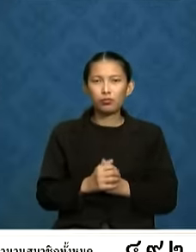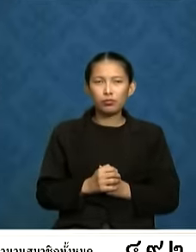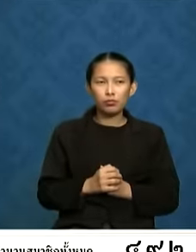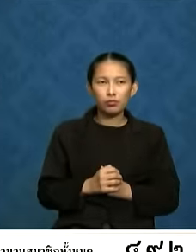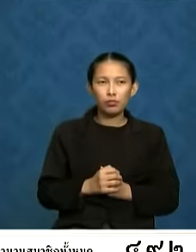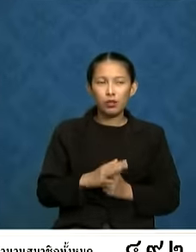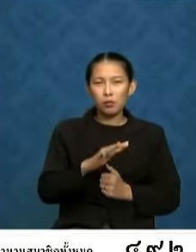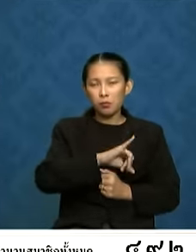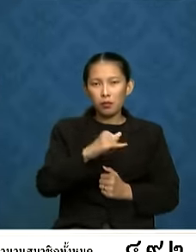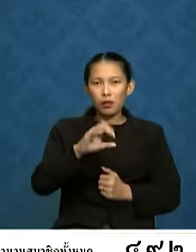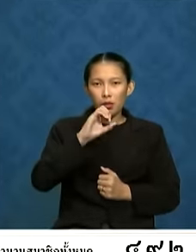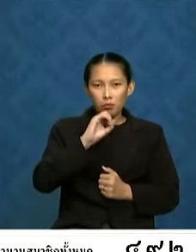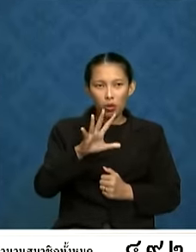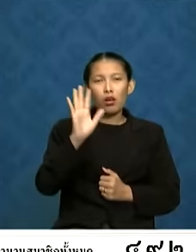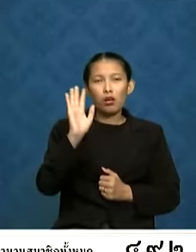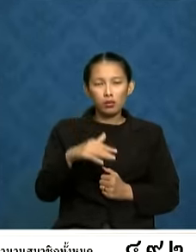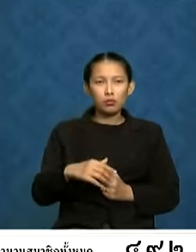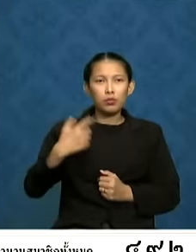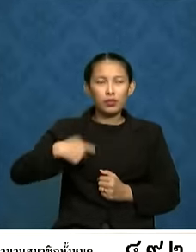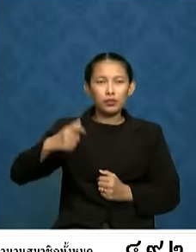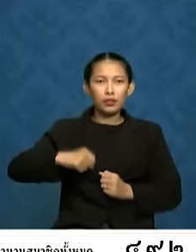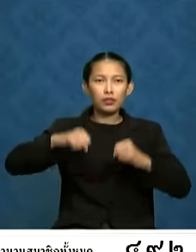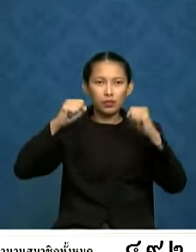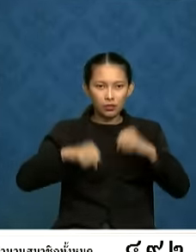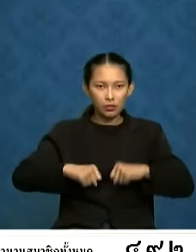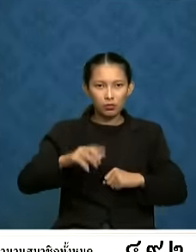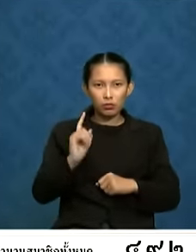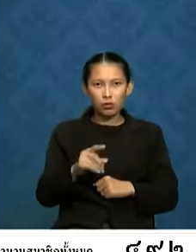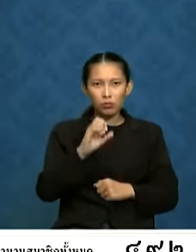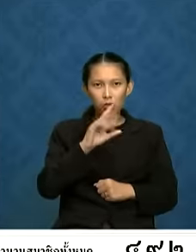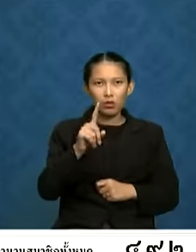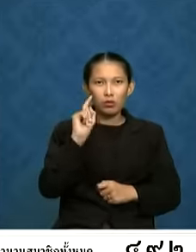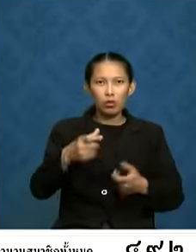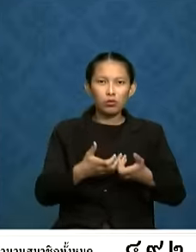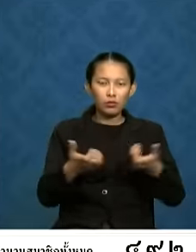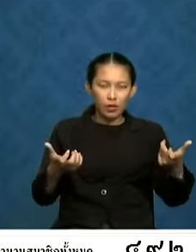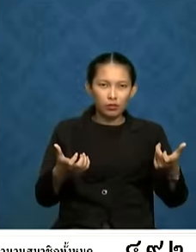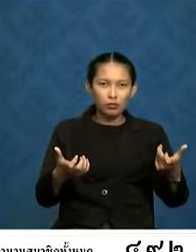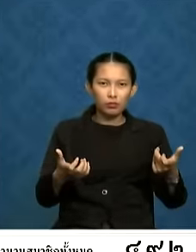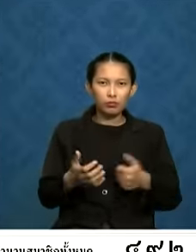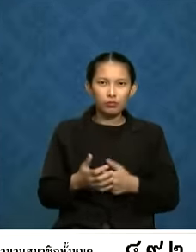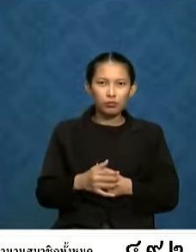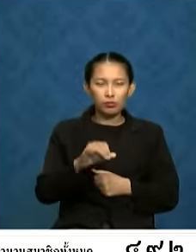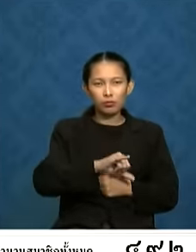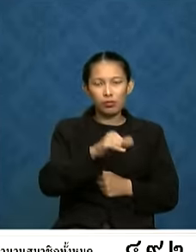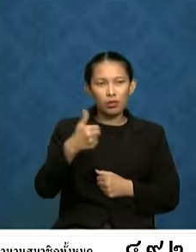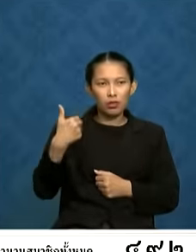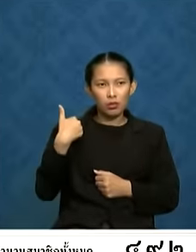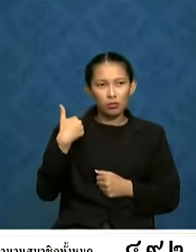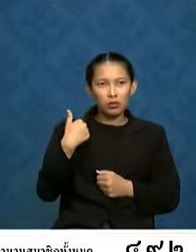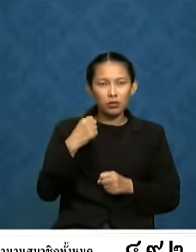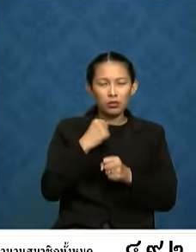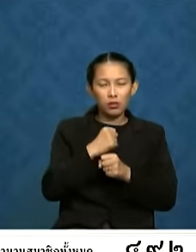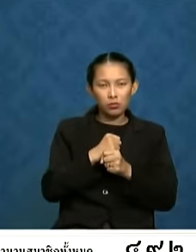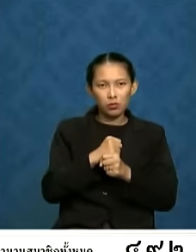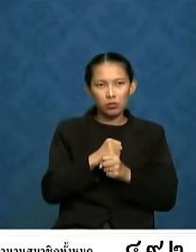ท่านบอกอาจจะบอกว่าถ้าอย่างงั้นก็ให้ศาลตัดสินซึ่งผมว่าต้องต้องแยกนะครับคือหลายกรณีที่มันมีการดำเนินคดี